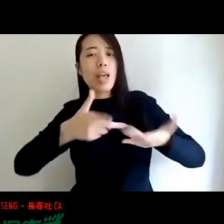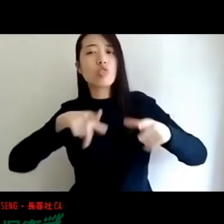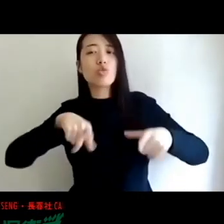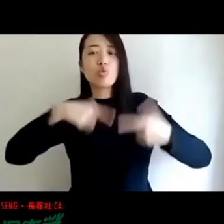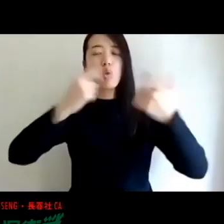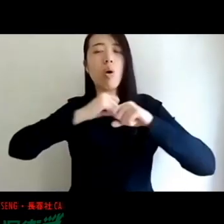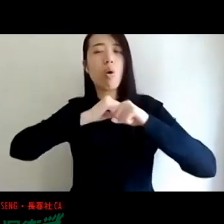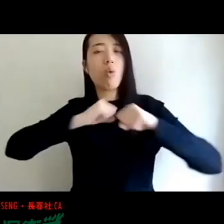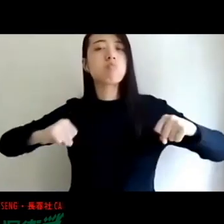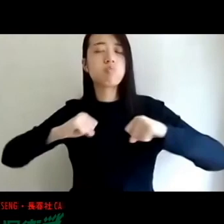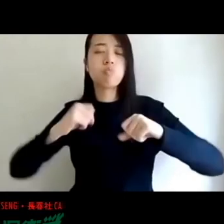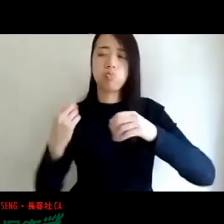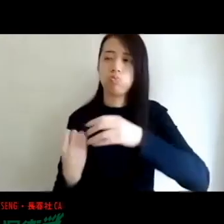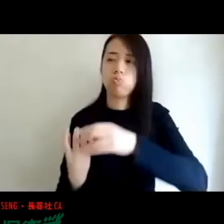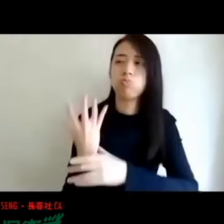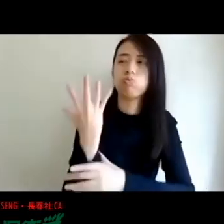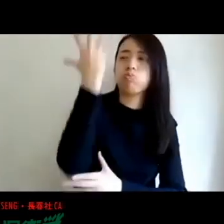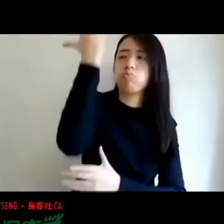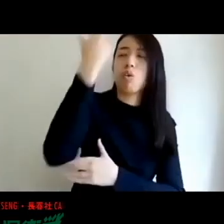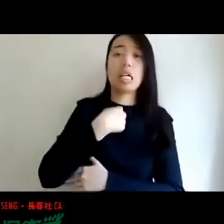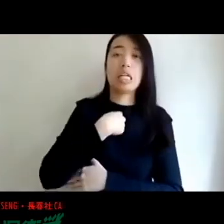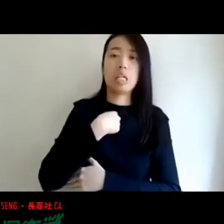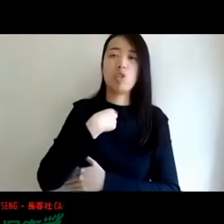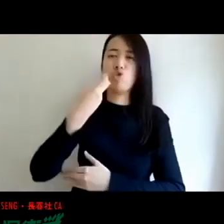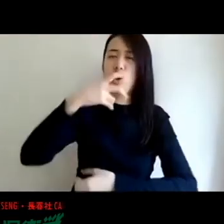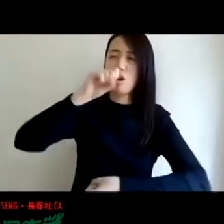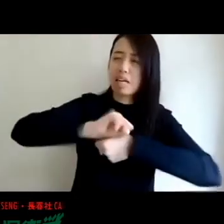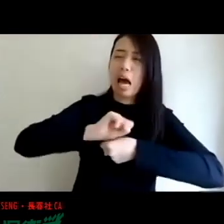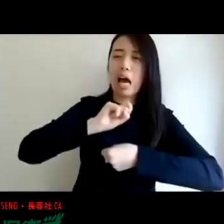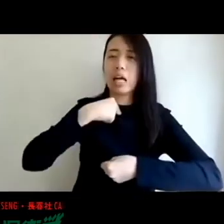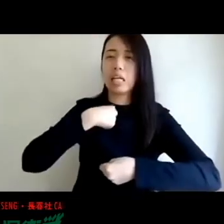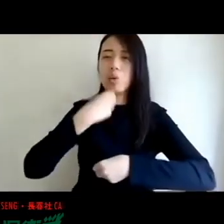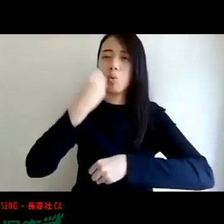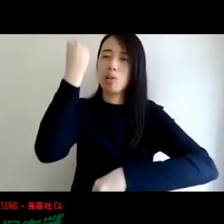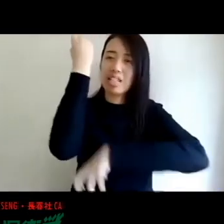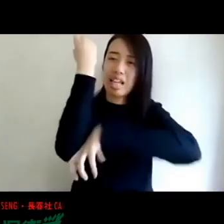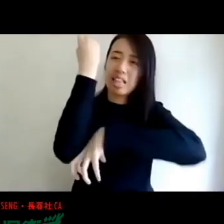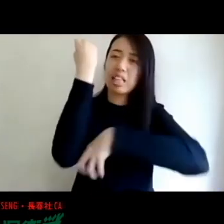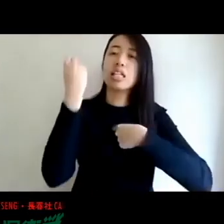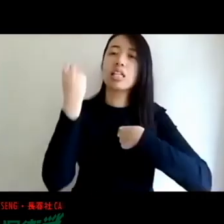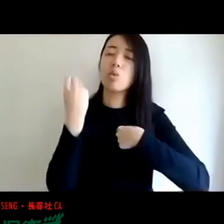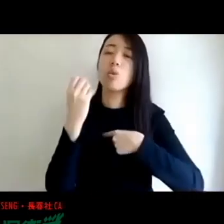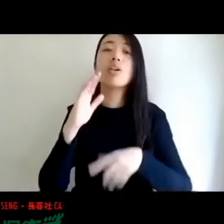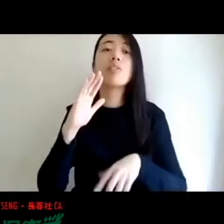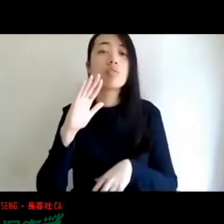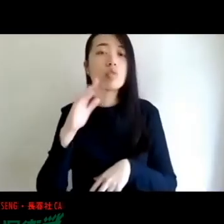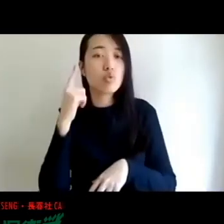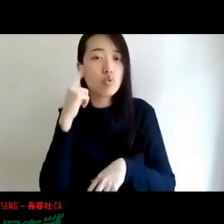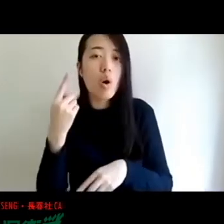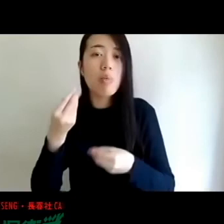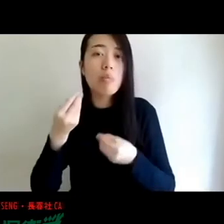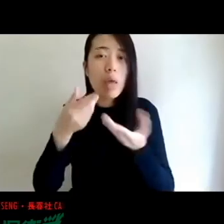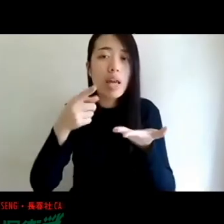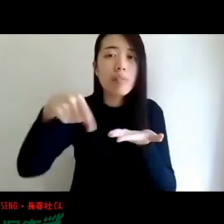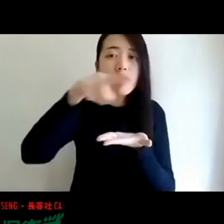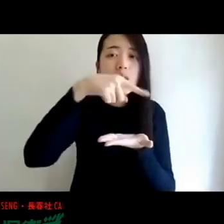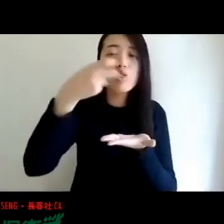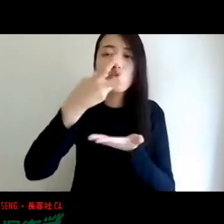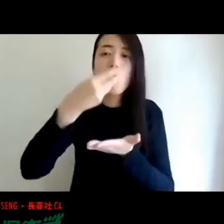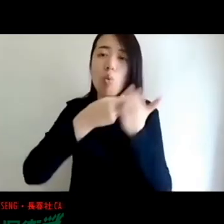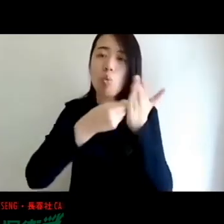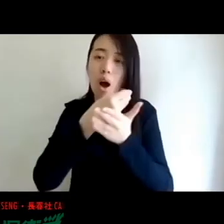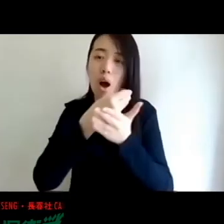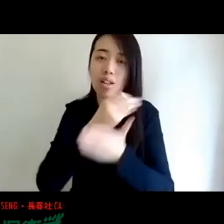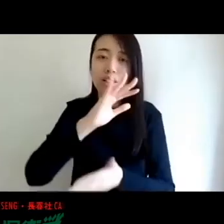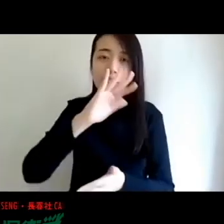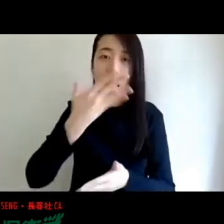去再畫一幅屋樹人嘅圖畫，不過就未必可以咧喺我哋今日呢一個情況之下